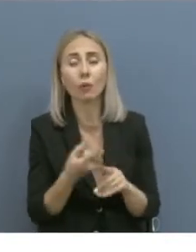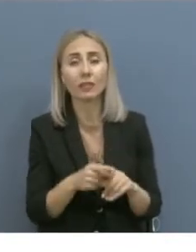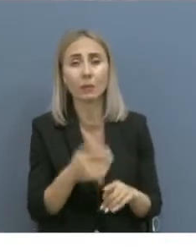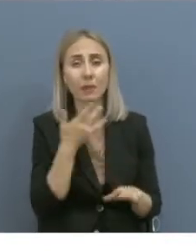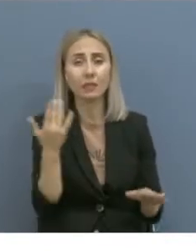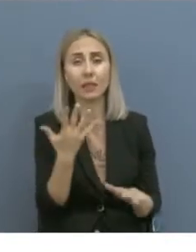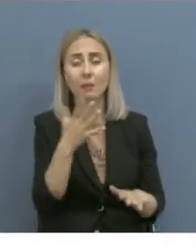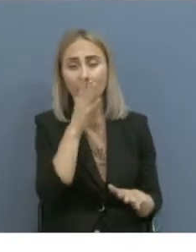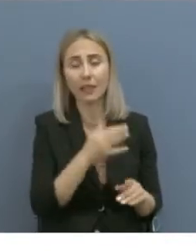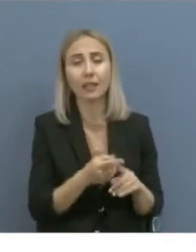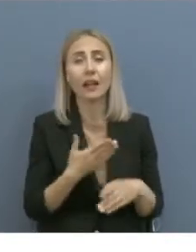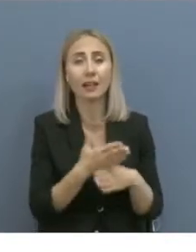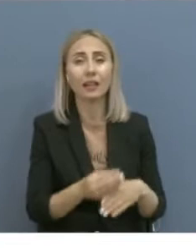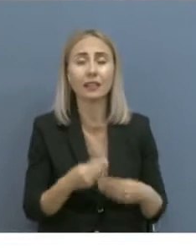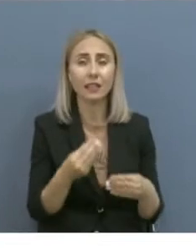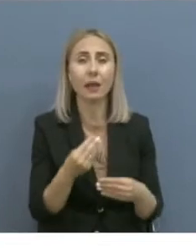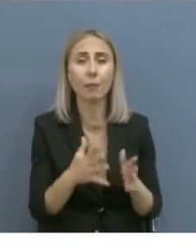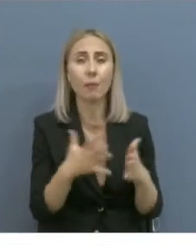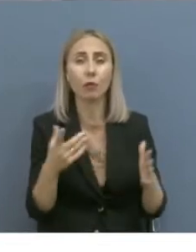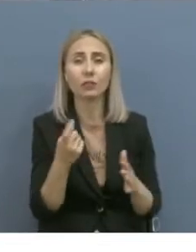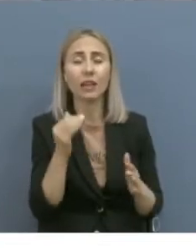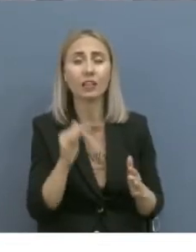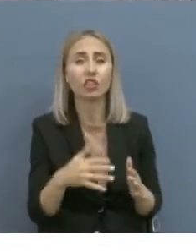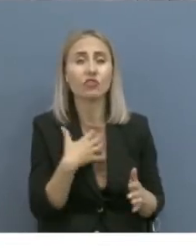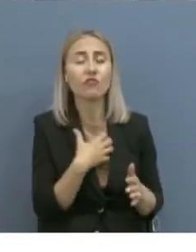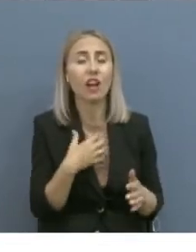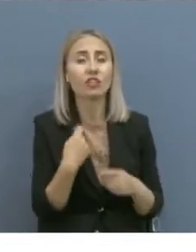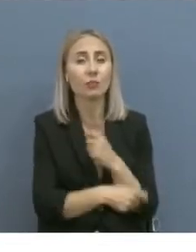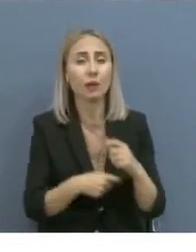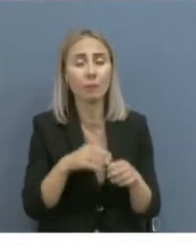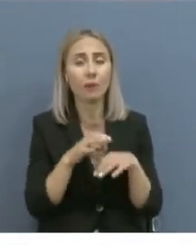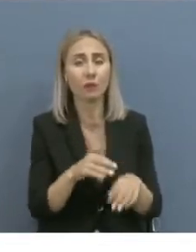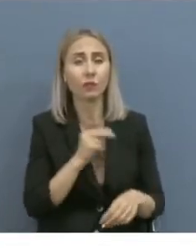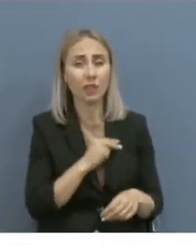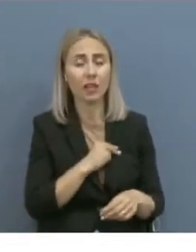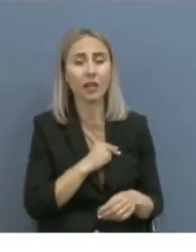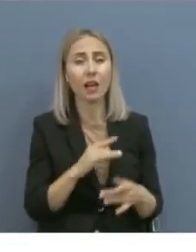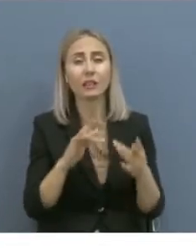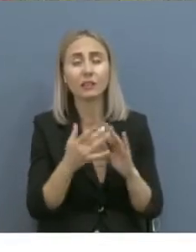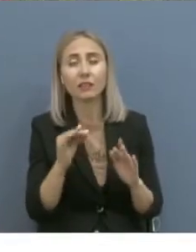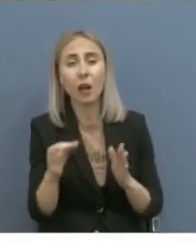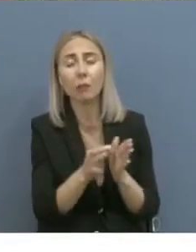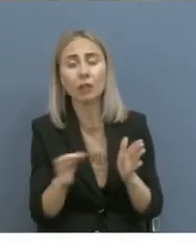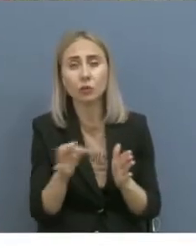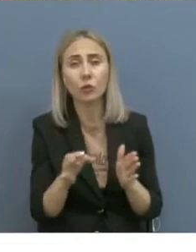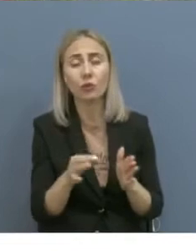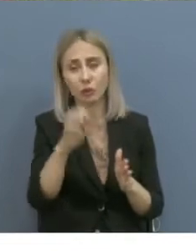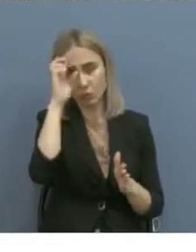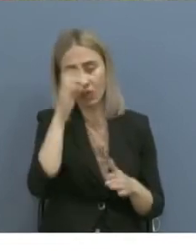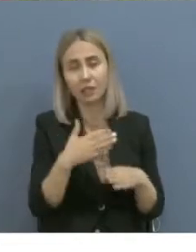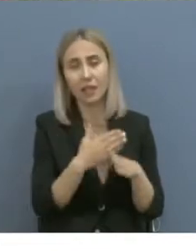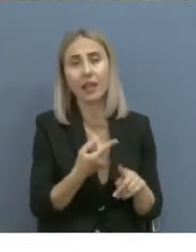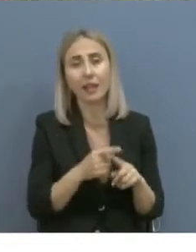сақтауға 100 мыңнан астам құжат түскен. Сондай-ақ жергілікті мұрағаттардың материалдық техникалық базасы да жыл сайын жаңарып келеді. Мәселен, өткен